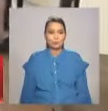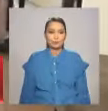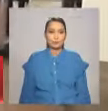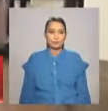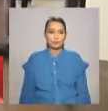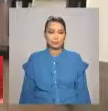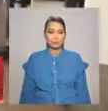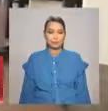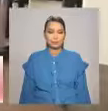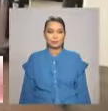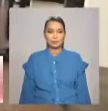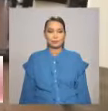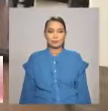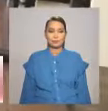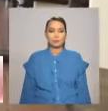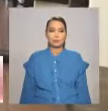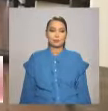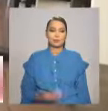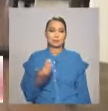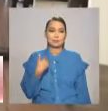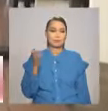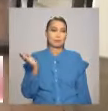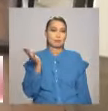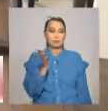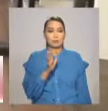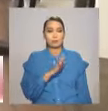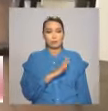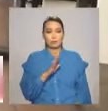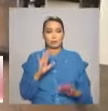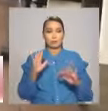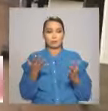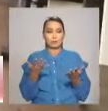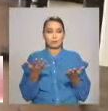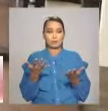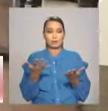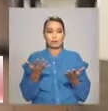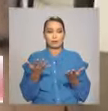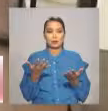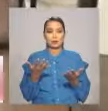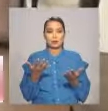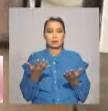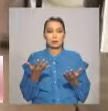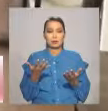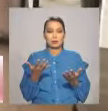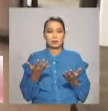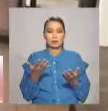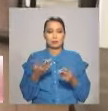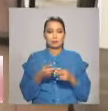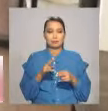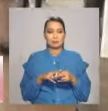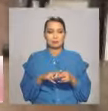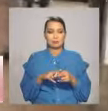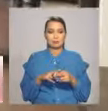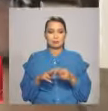Спонтанно получилось, как я шел с разносом, с едой, с шашлыком, и сверху стояла тарелка.